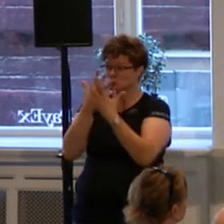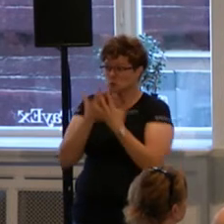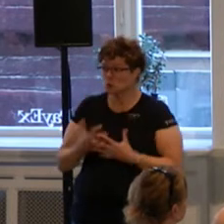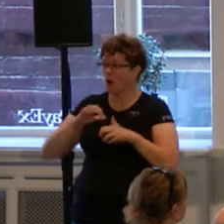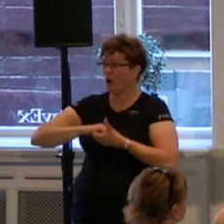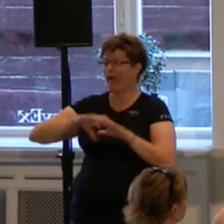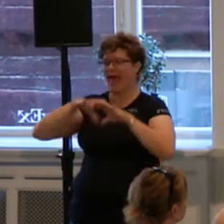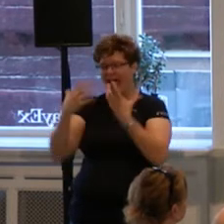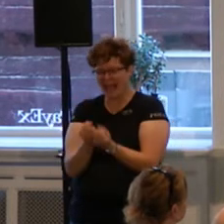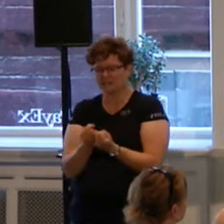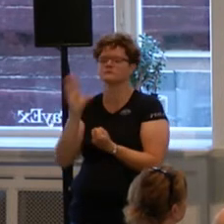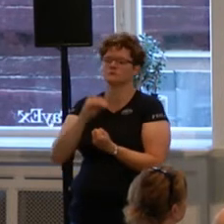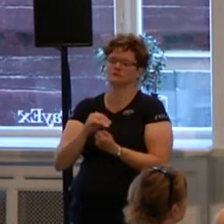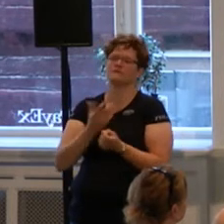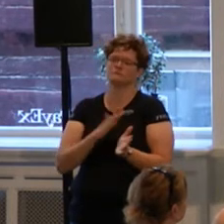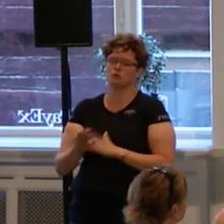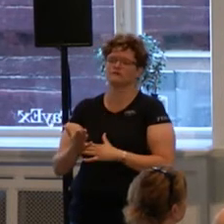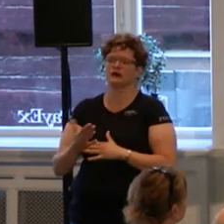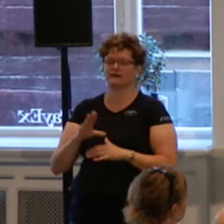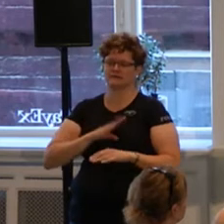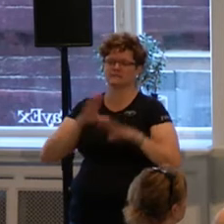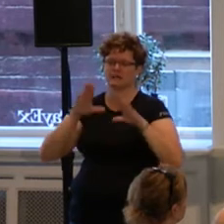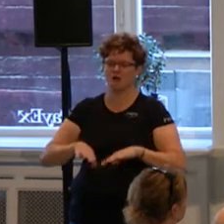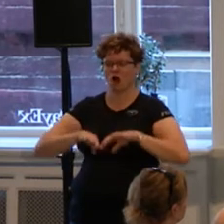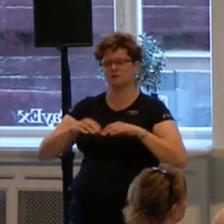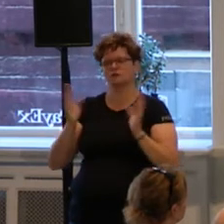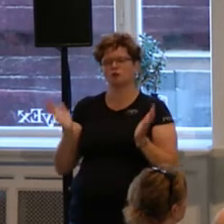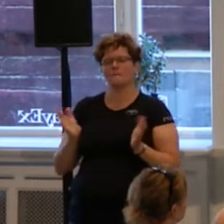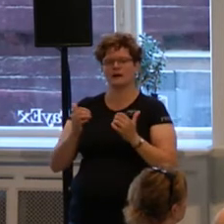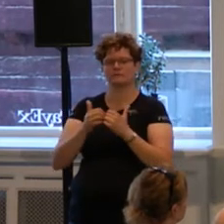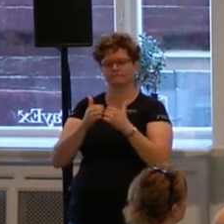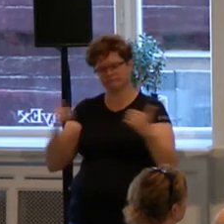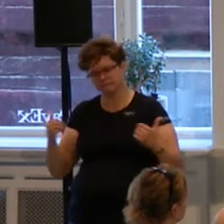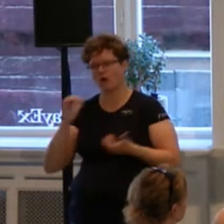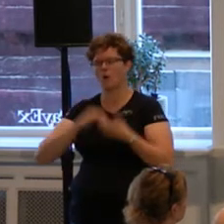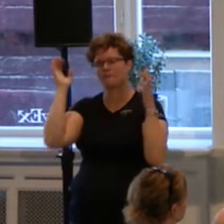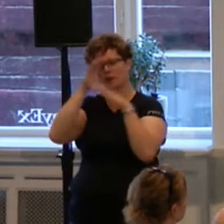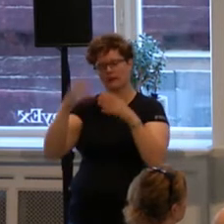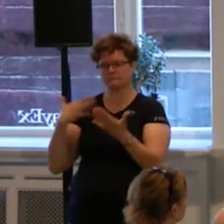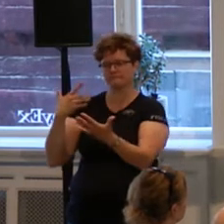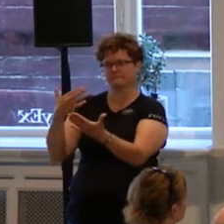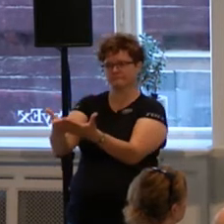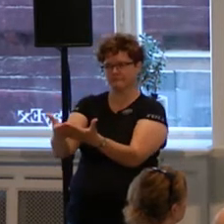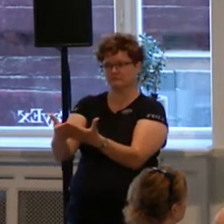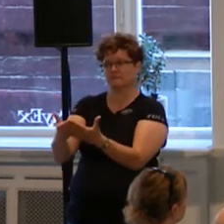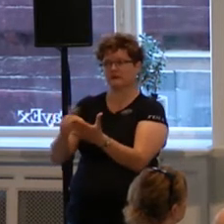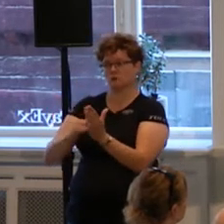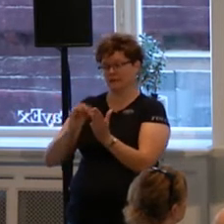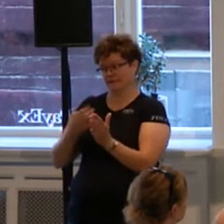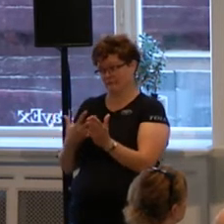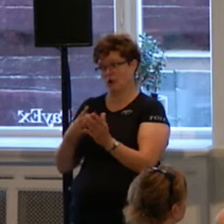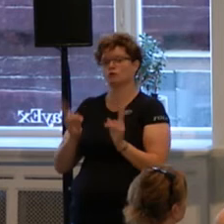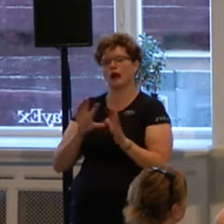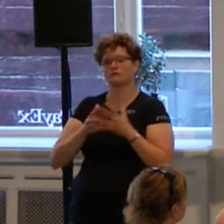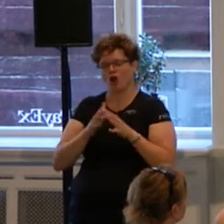och helheten så kvarstår i princip klyftorna och problemen från 95 och framåt och att de till och med ökat något. Så